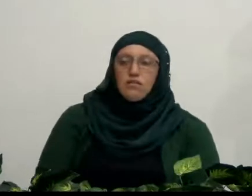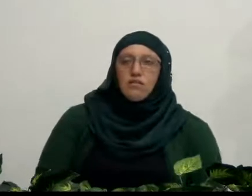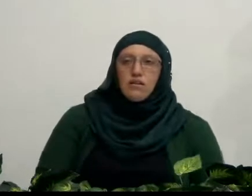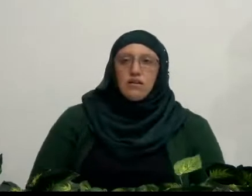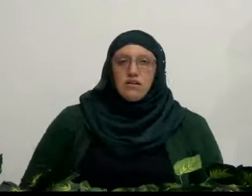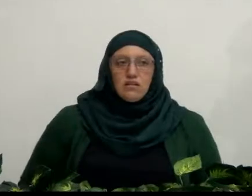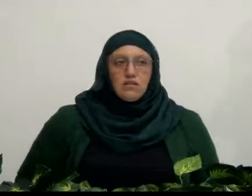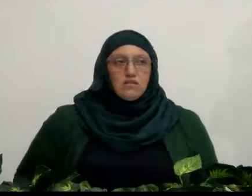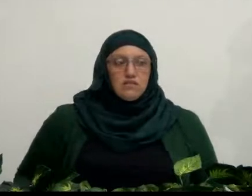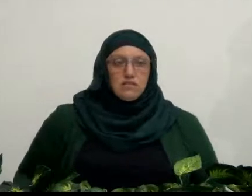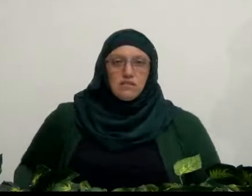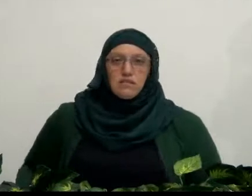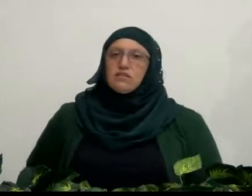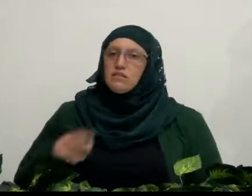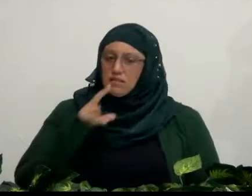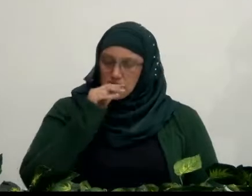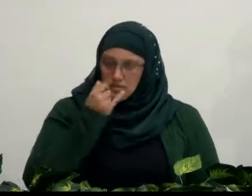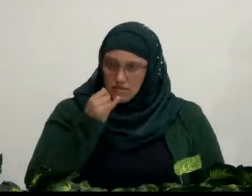کرار